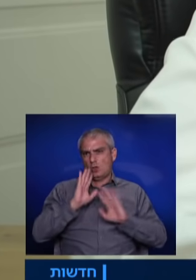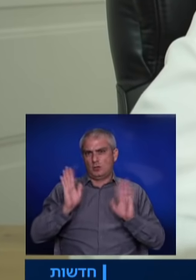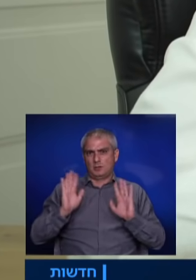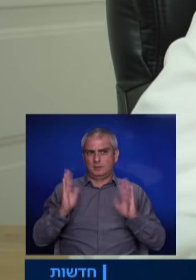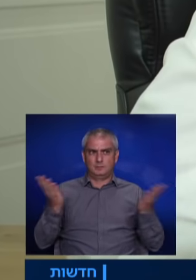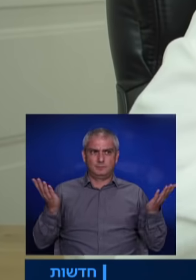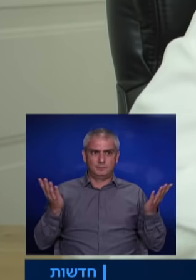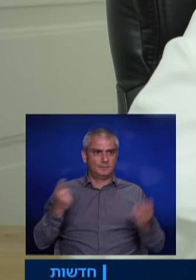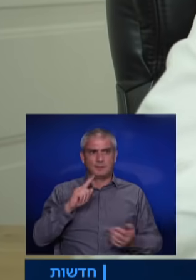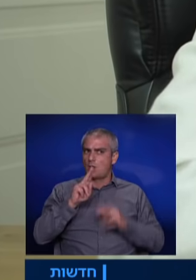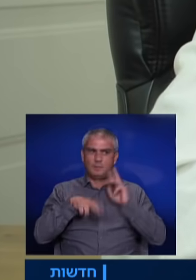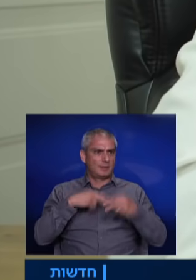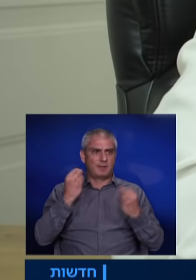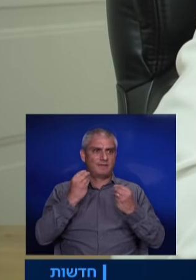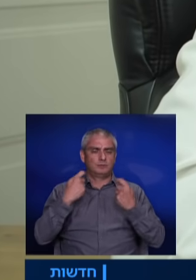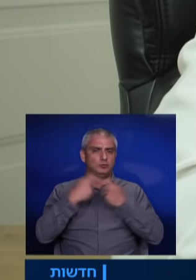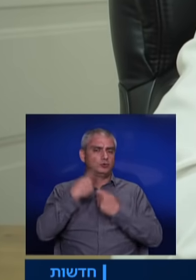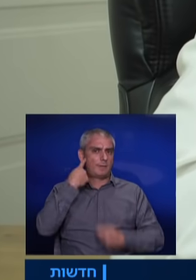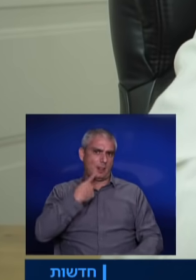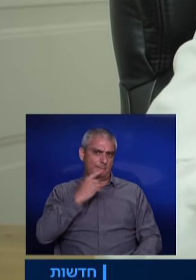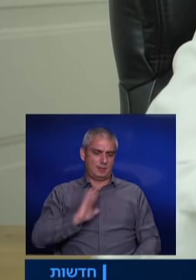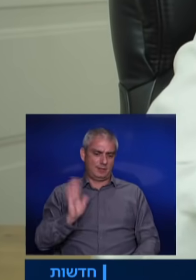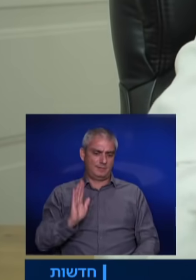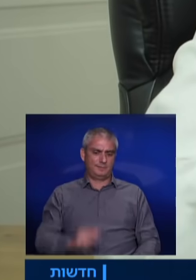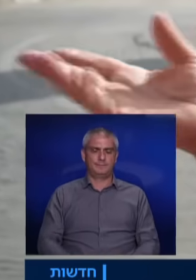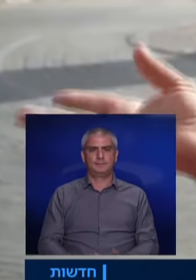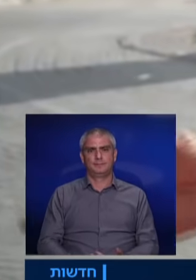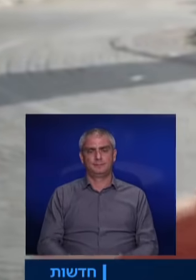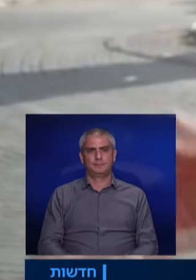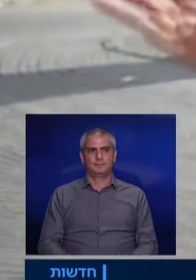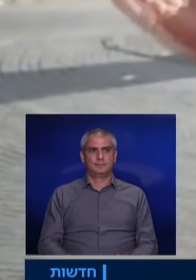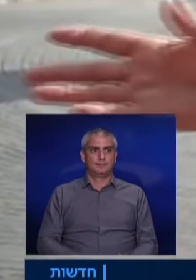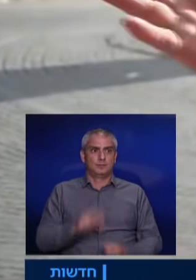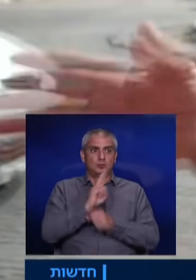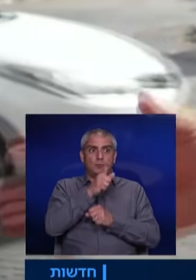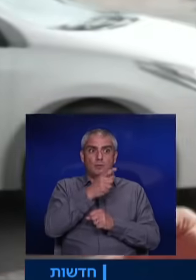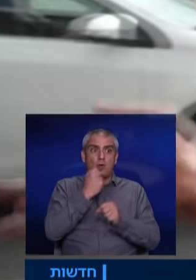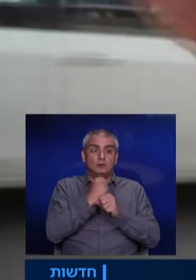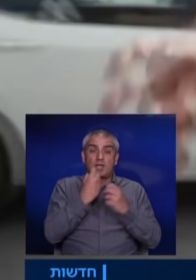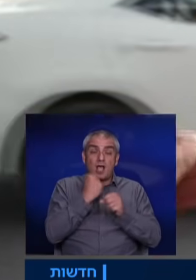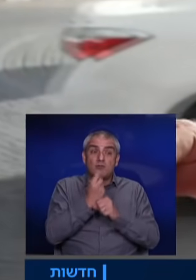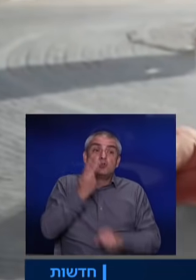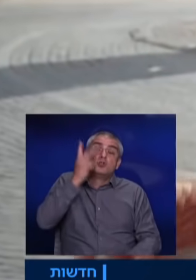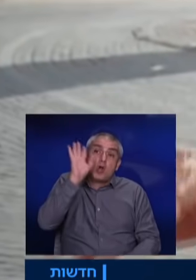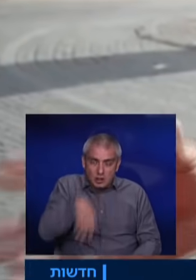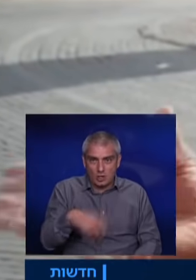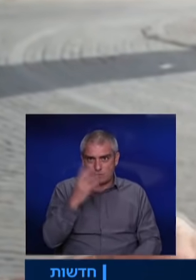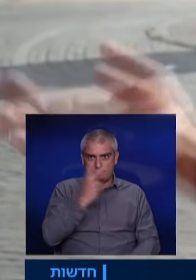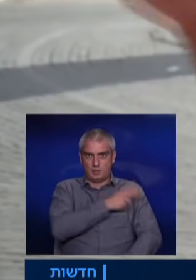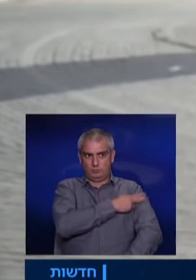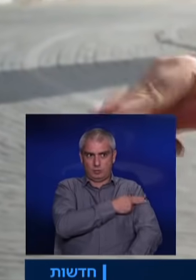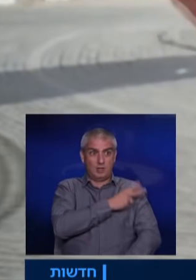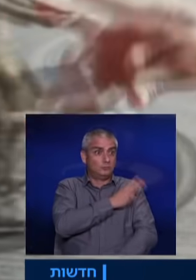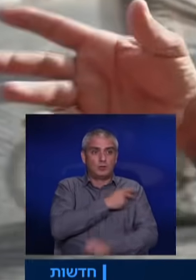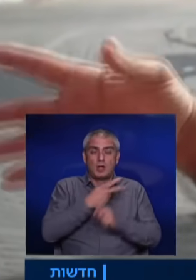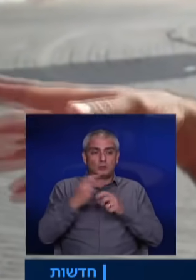מעבר לזה, הם לא מטפלים בדברים שהם קשורים לאירועים פליליים. השמירה פה עושה את העבודה יותר טוב מהמשטרה. המשטרה